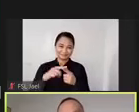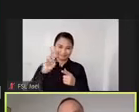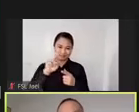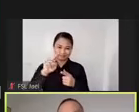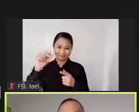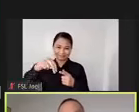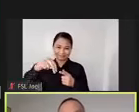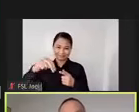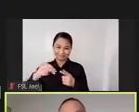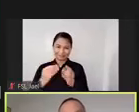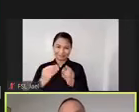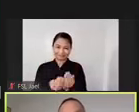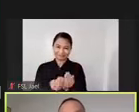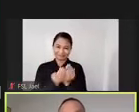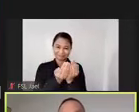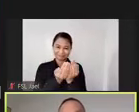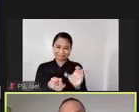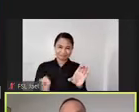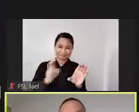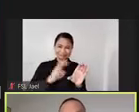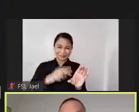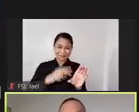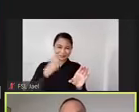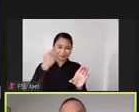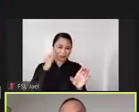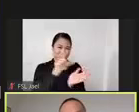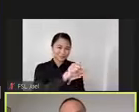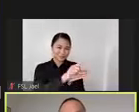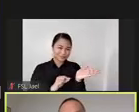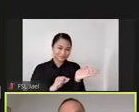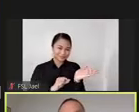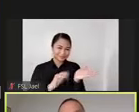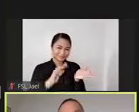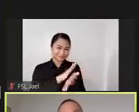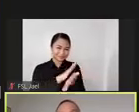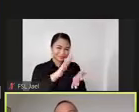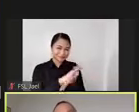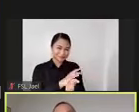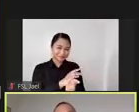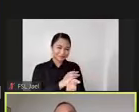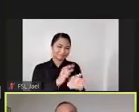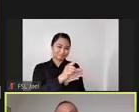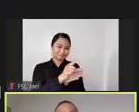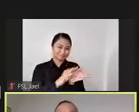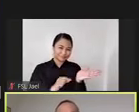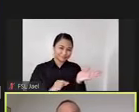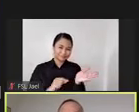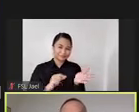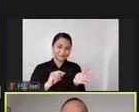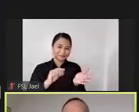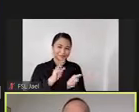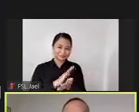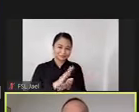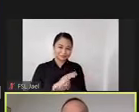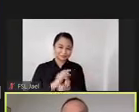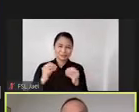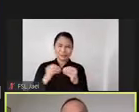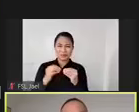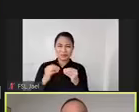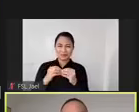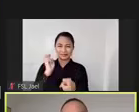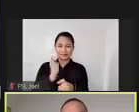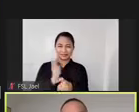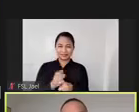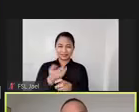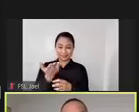yon, lalong humirap nang nagka-pandemya dahil online o modular na ang pagtuturo. Delikado pang bumalik-balik